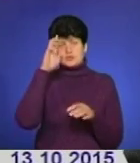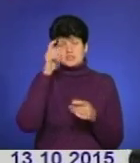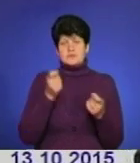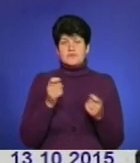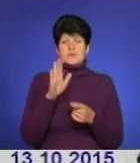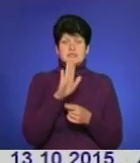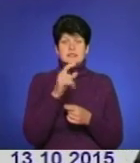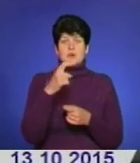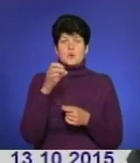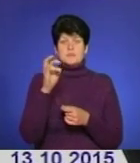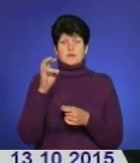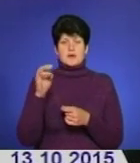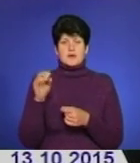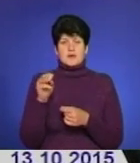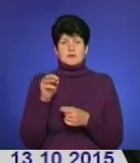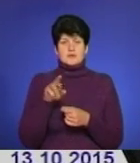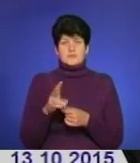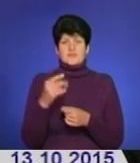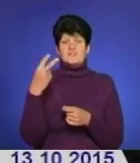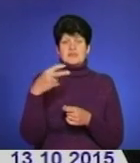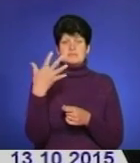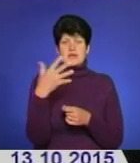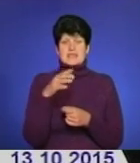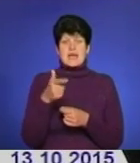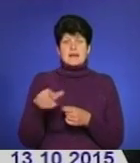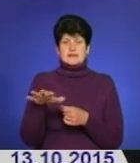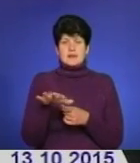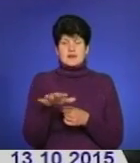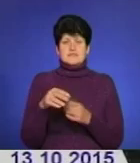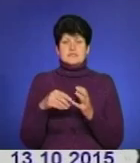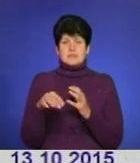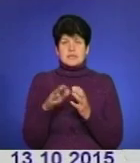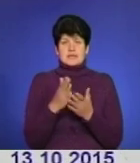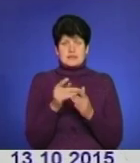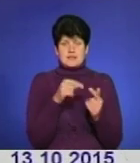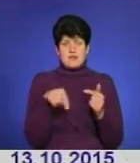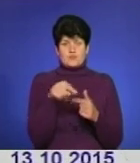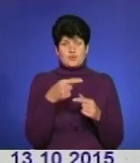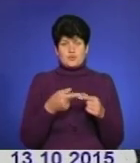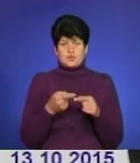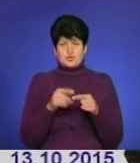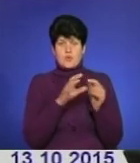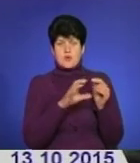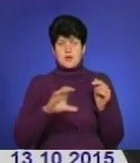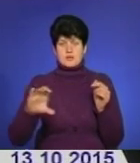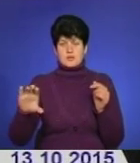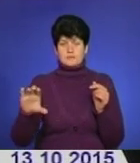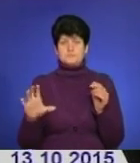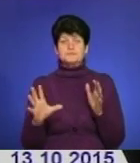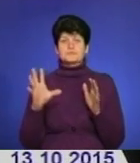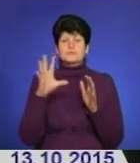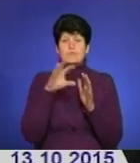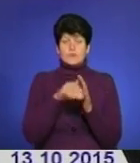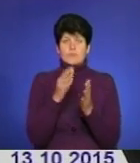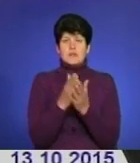адміністрації Валентина Хоптяна, оці 25 гектарів земельної ділянки, які знаходяться довкола цього каналу, включно з каналом